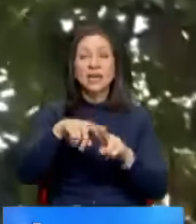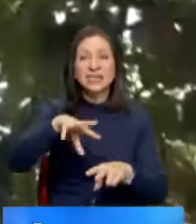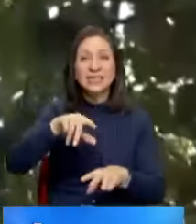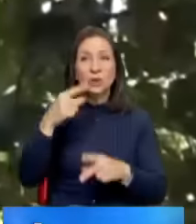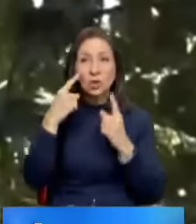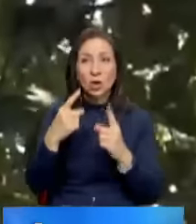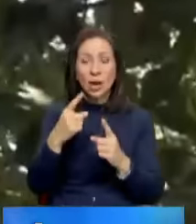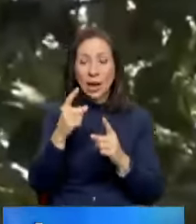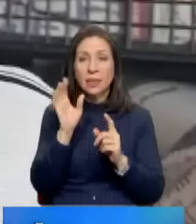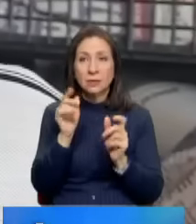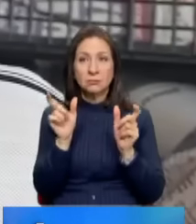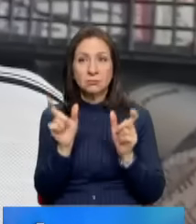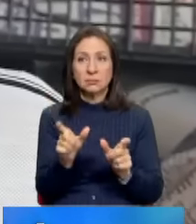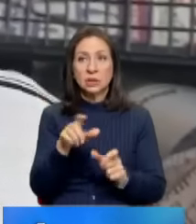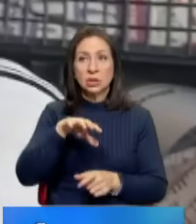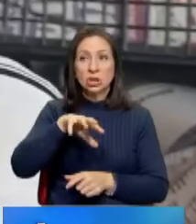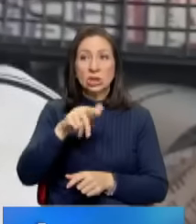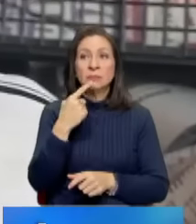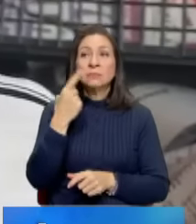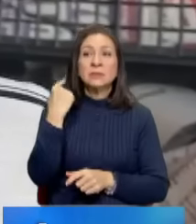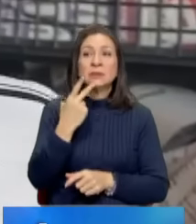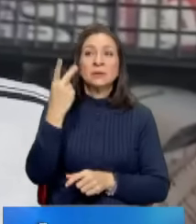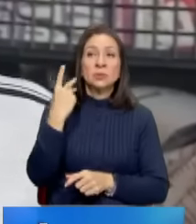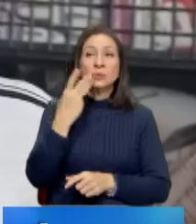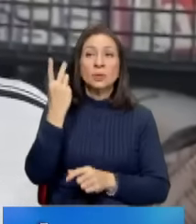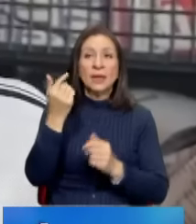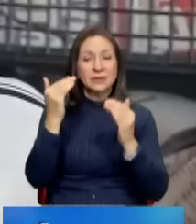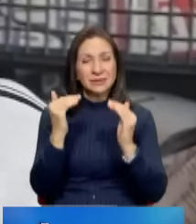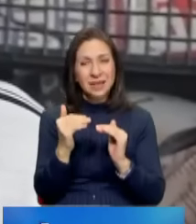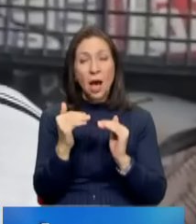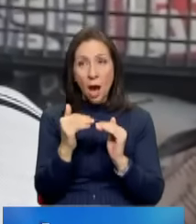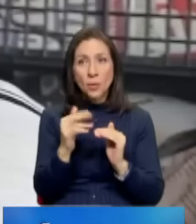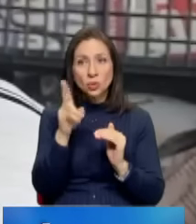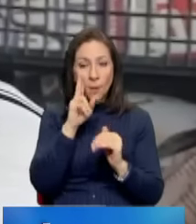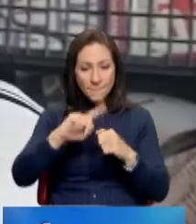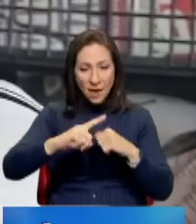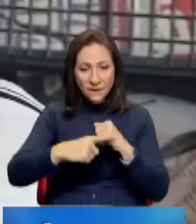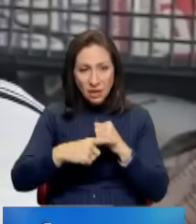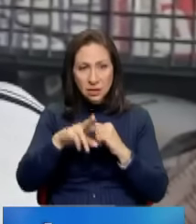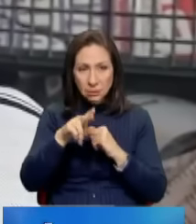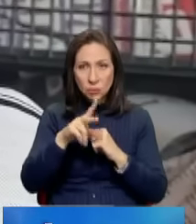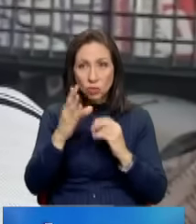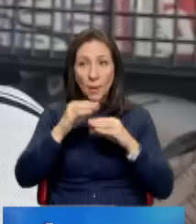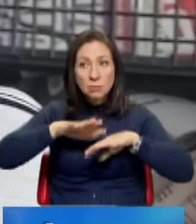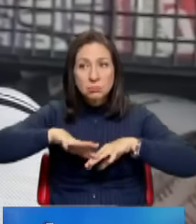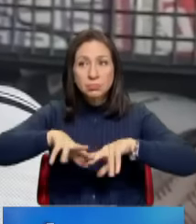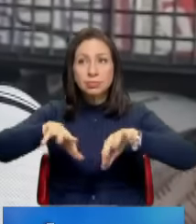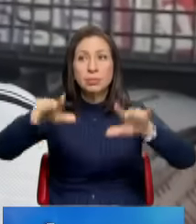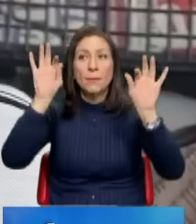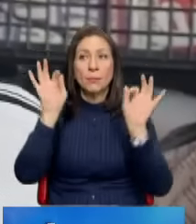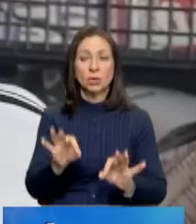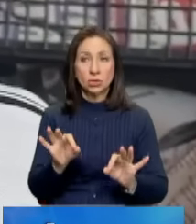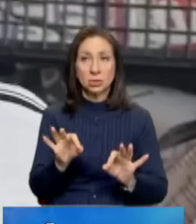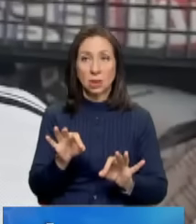hırsızlarına karşı teyakkuzda. Hırsızlık önceki yıllara göre biraz daha azalmıştı ama son bir haftadır falan bayağı bir hırsızlık olayları duymaya